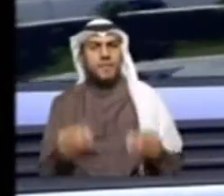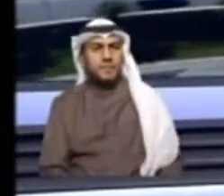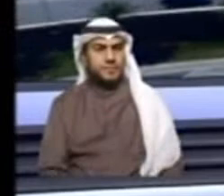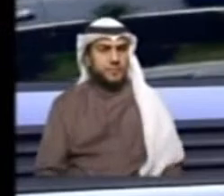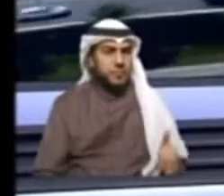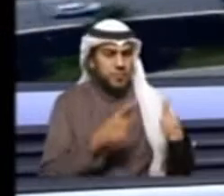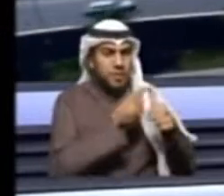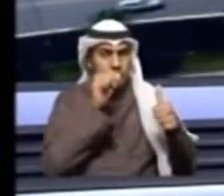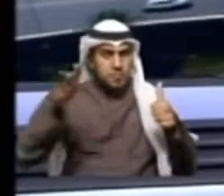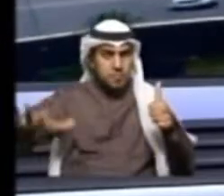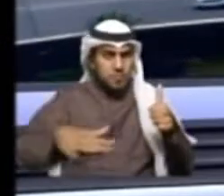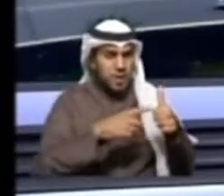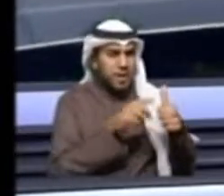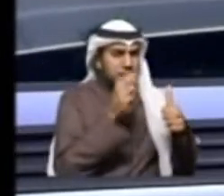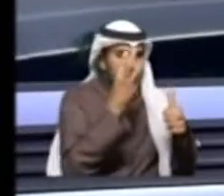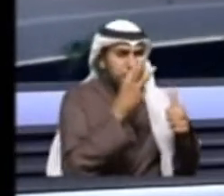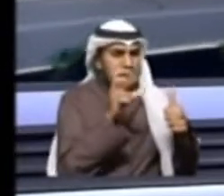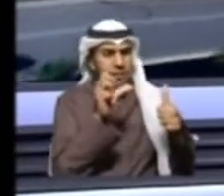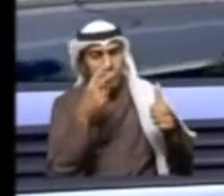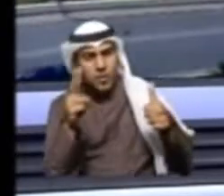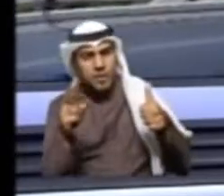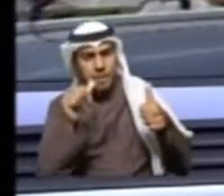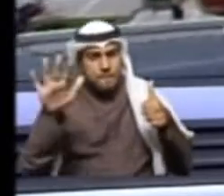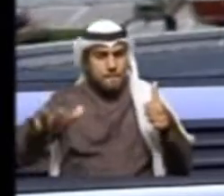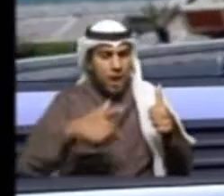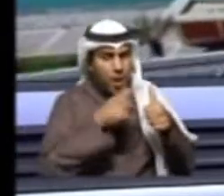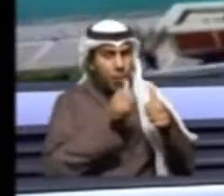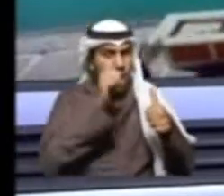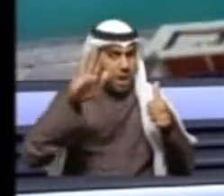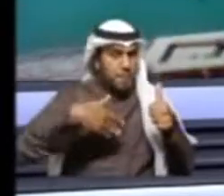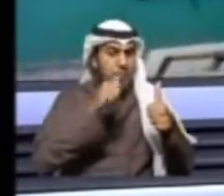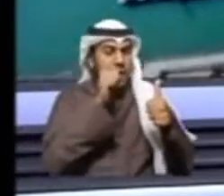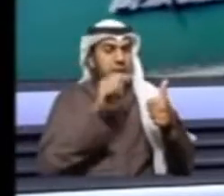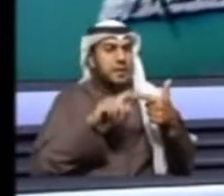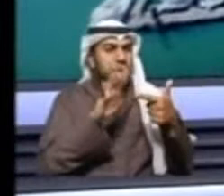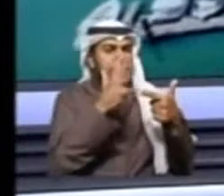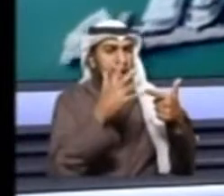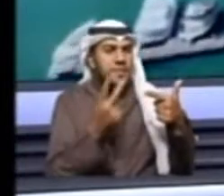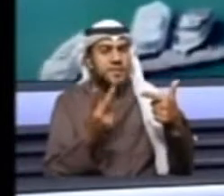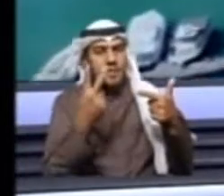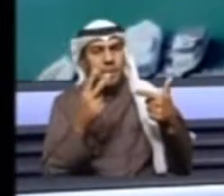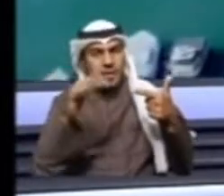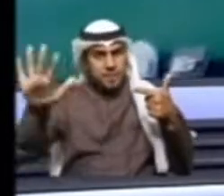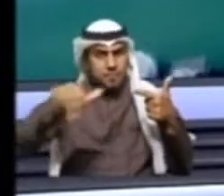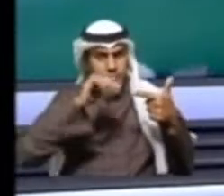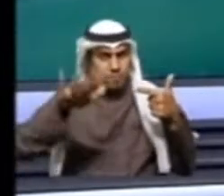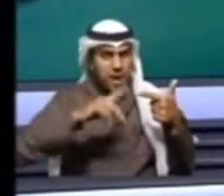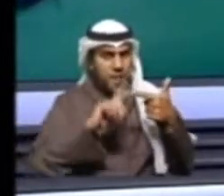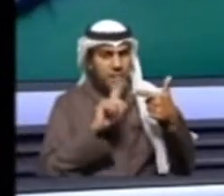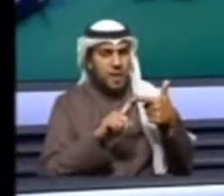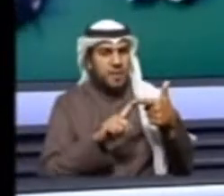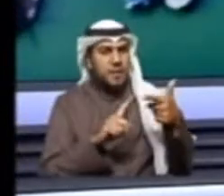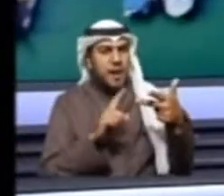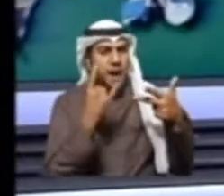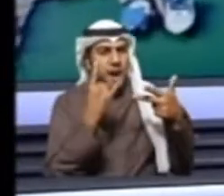الساعة 3:29 صباحا راح يكون من بعد منتصف الليل المد الأول، و5 و7 دقائق راح يكون المد الثاني،